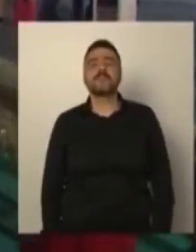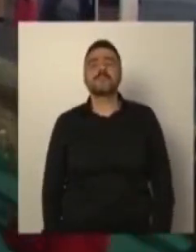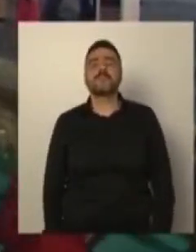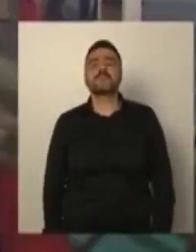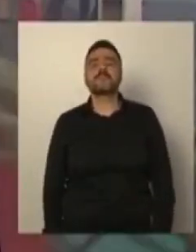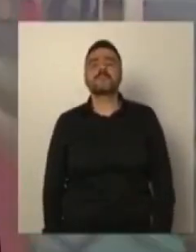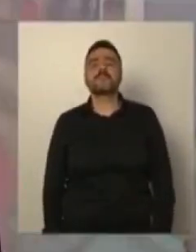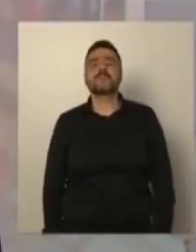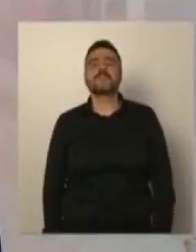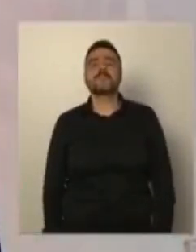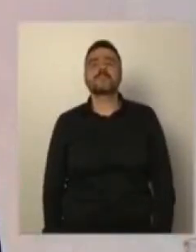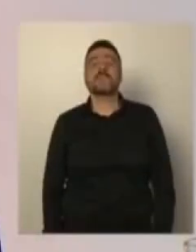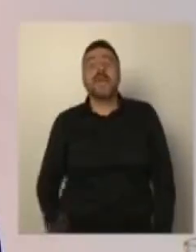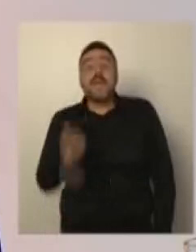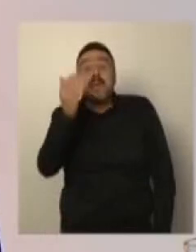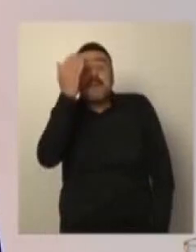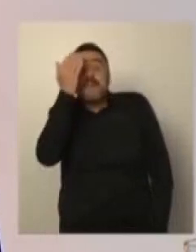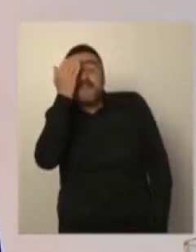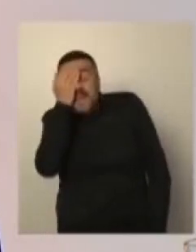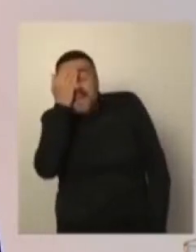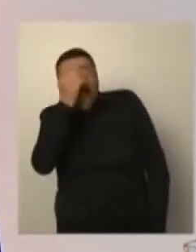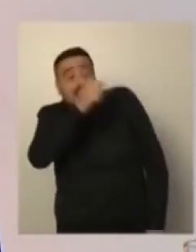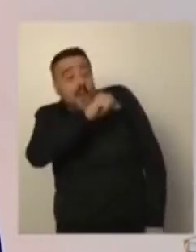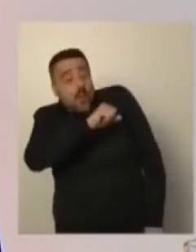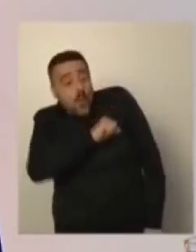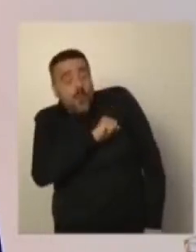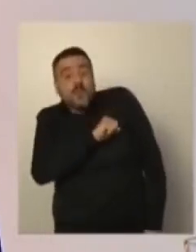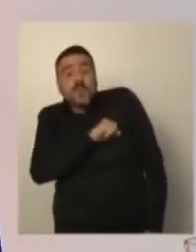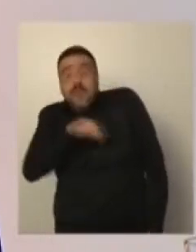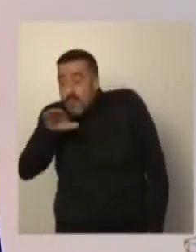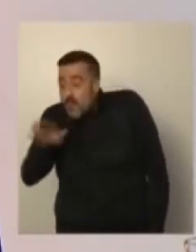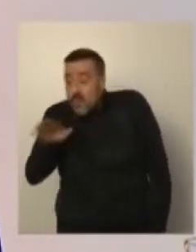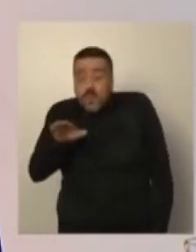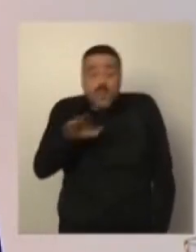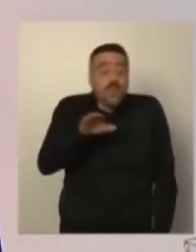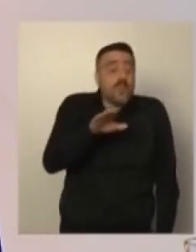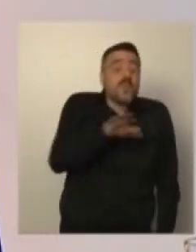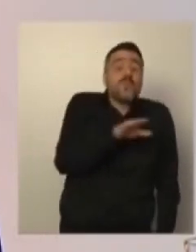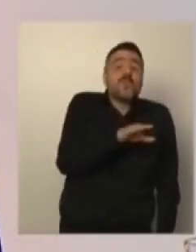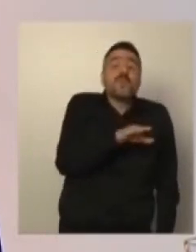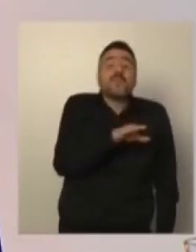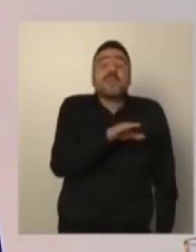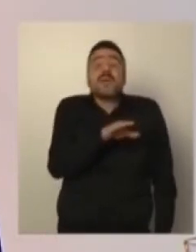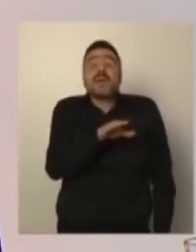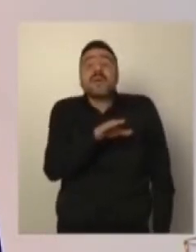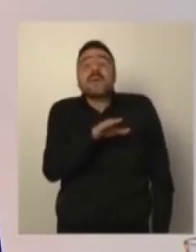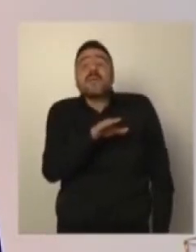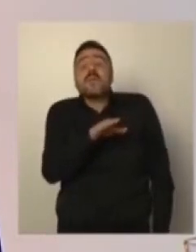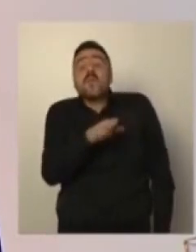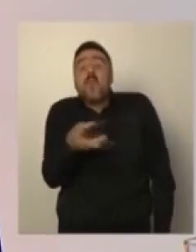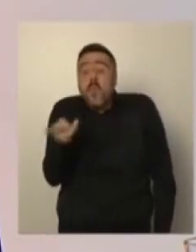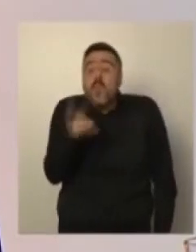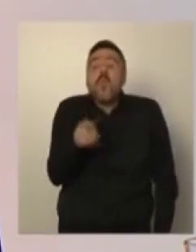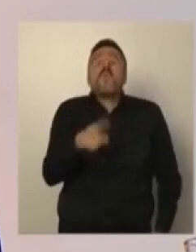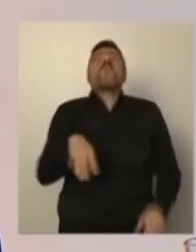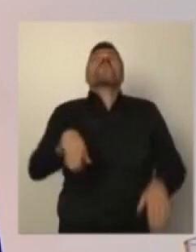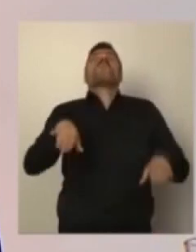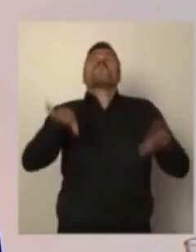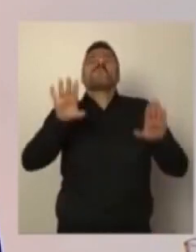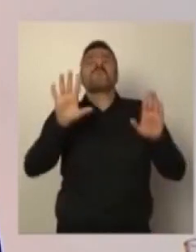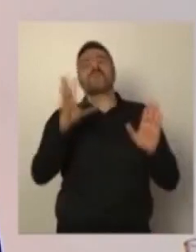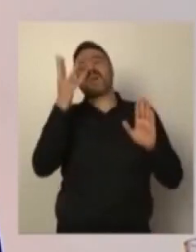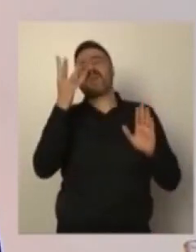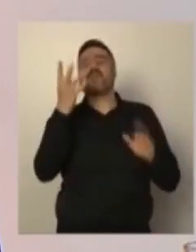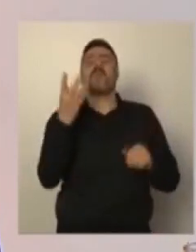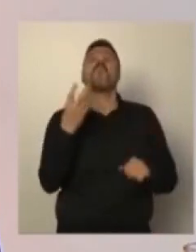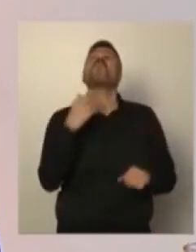kebira. Fakirlik korkusuyla çocuklarınızın canına kıymayın. Yani ana